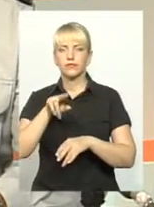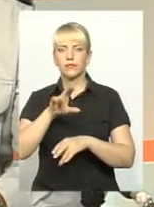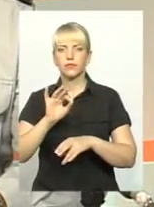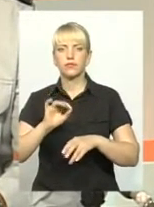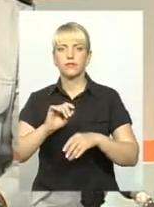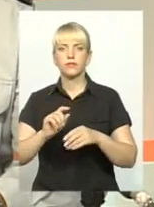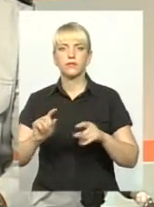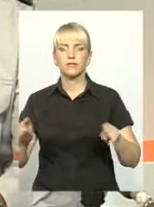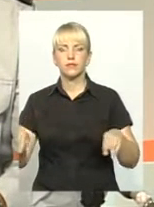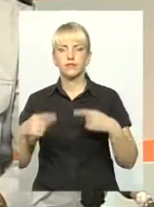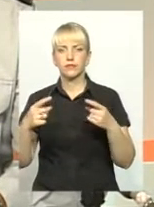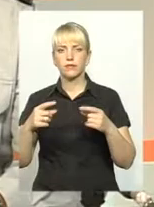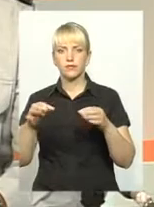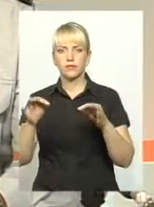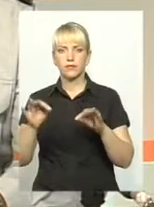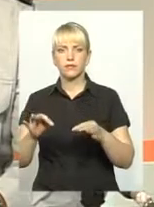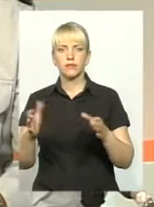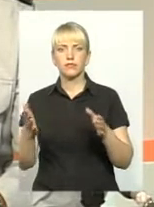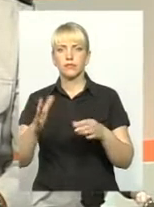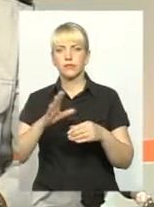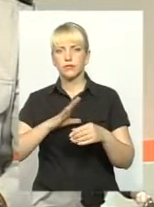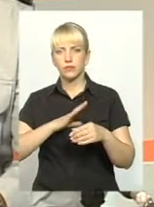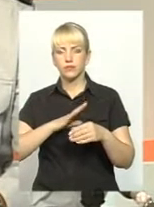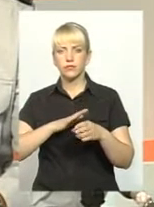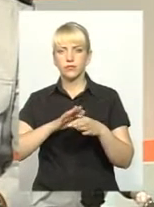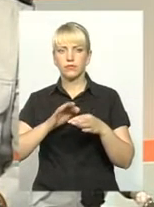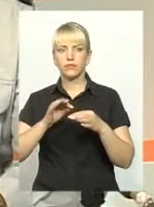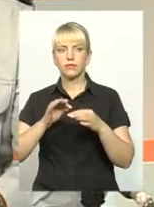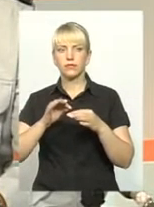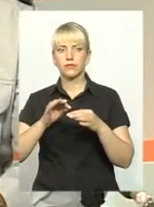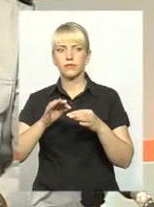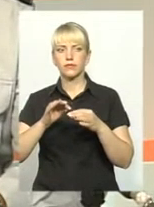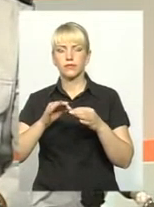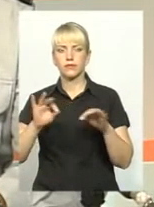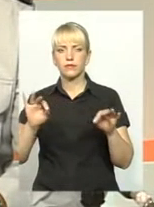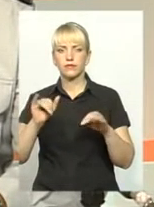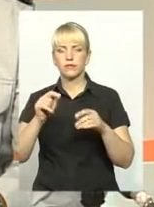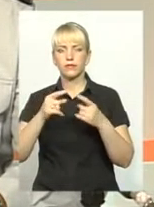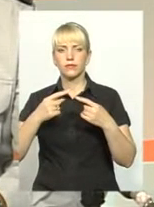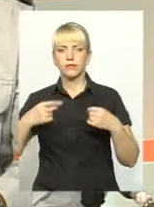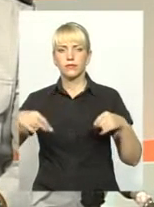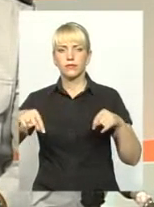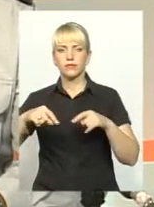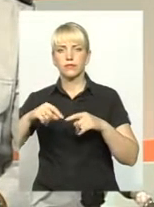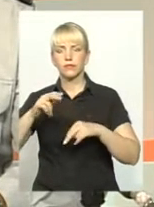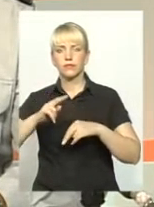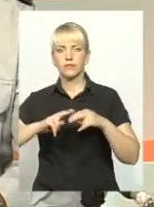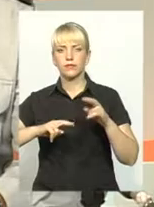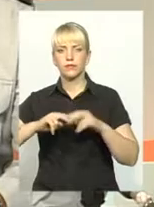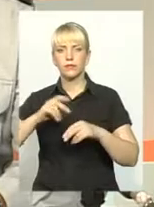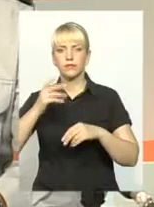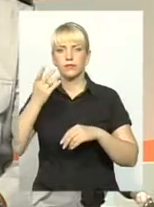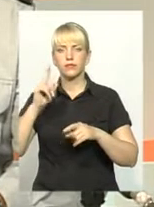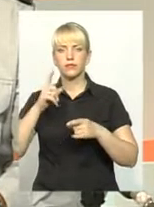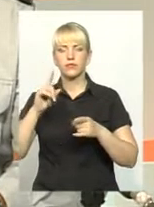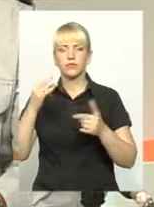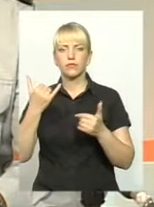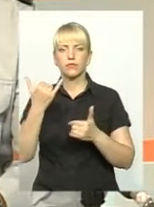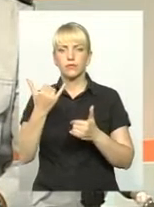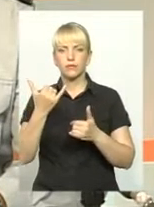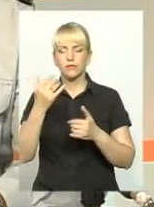справедливості, які були допущені саме в сфері будівельної діяльності. Чому? Тому що якщо людина сьогодні здала повну